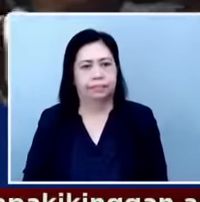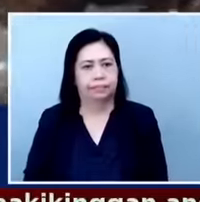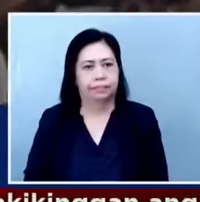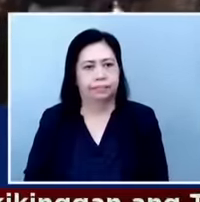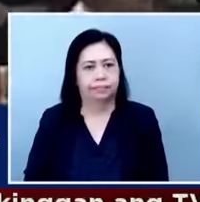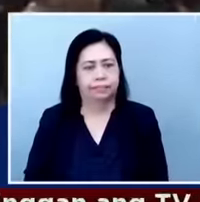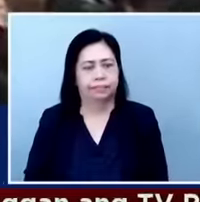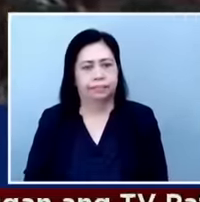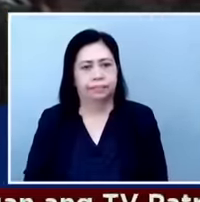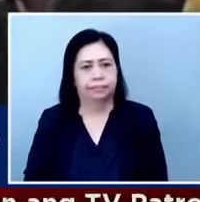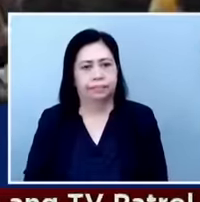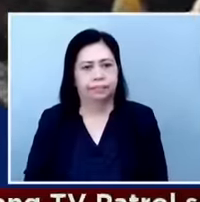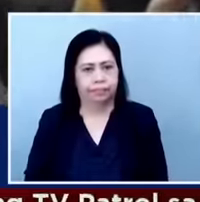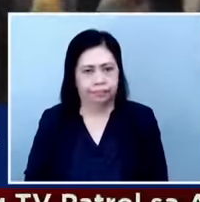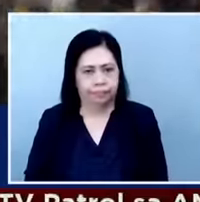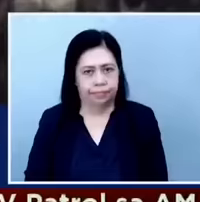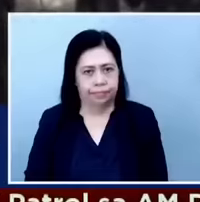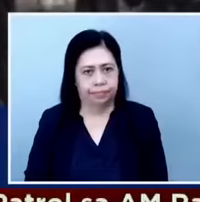Ayan na.